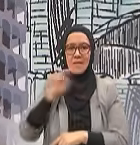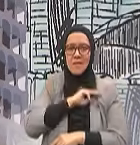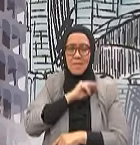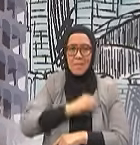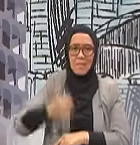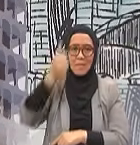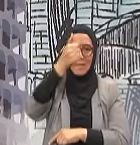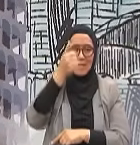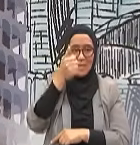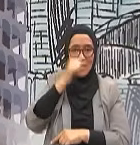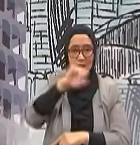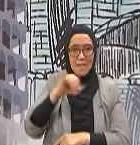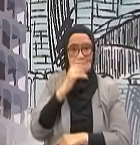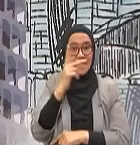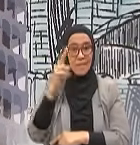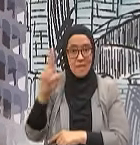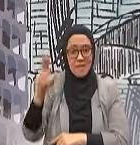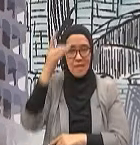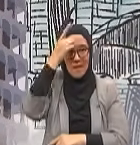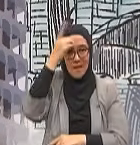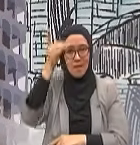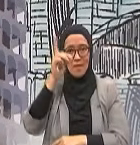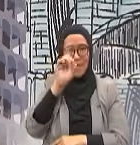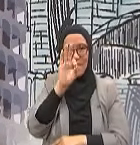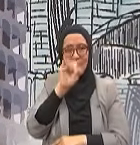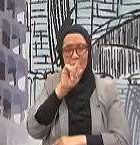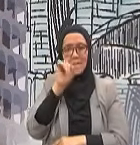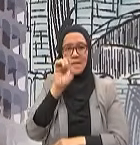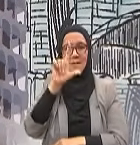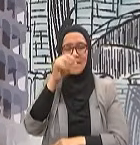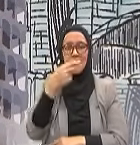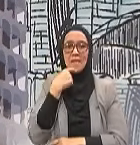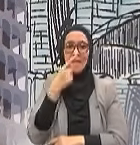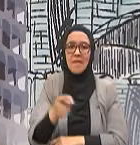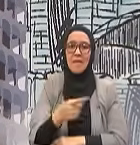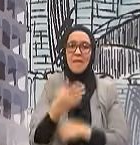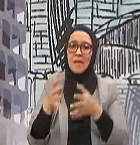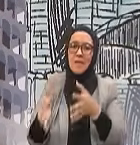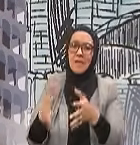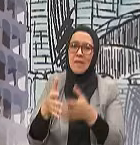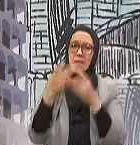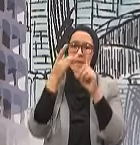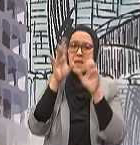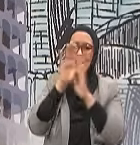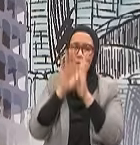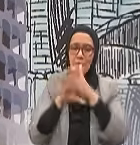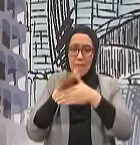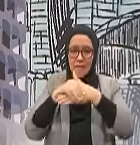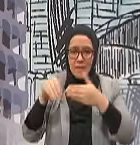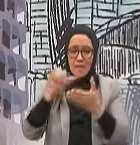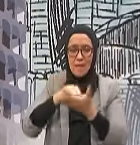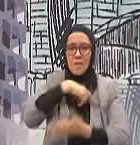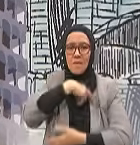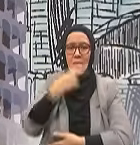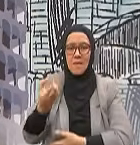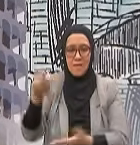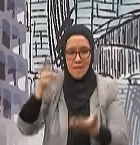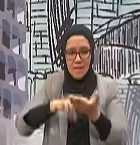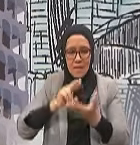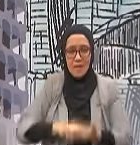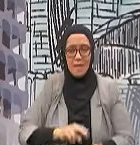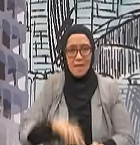yeates rifadila Ayu sumber katebak q18 biyen Ringgit lagi adalah anggaran kerugian direcord kan dalam tempoh